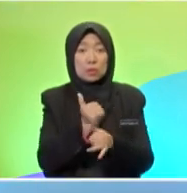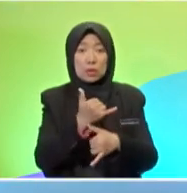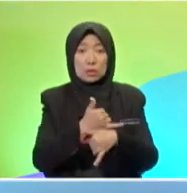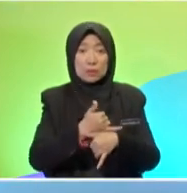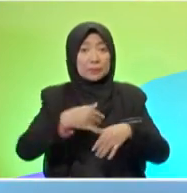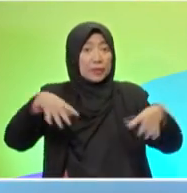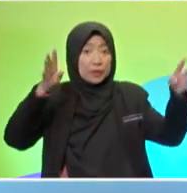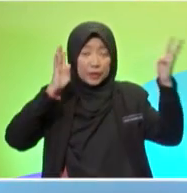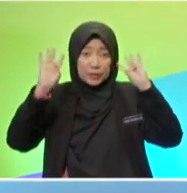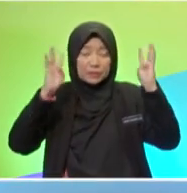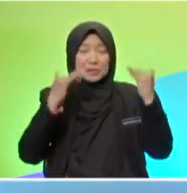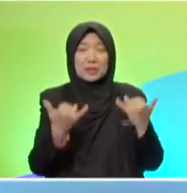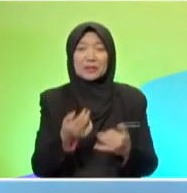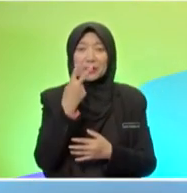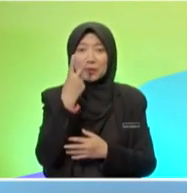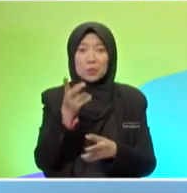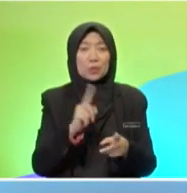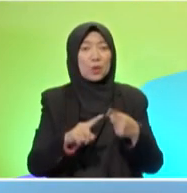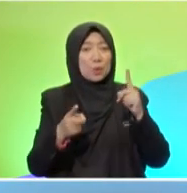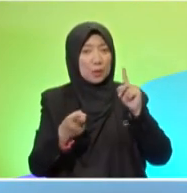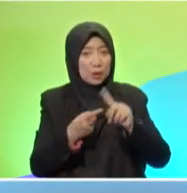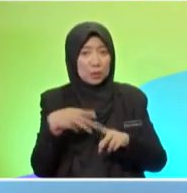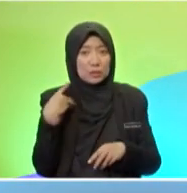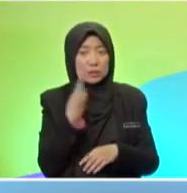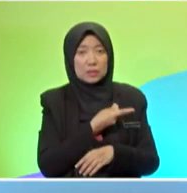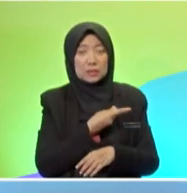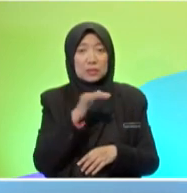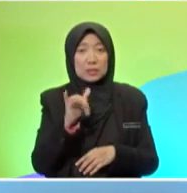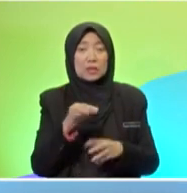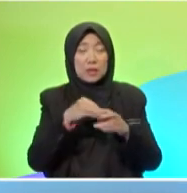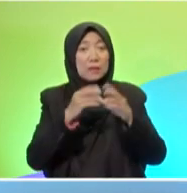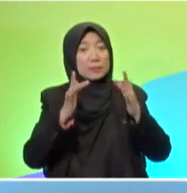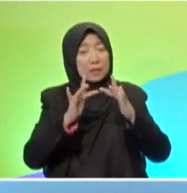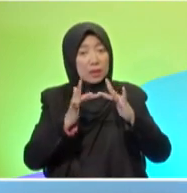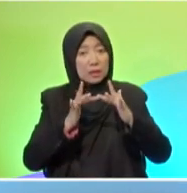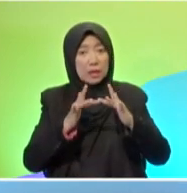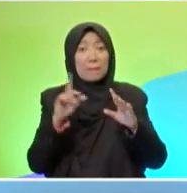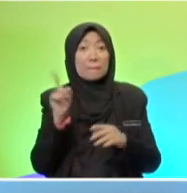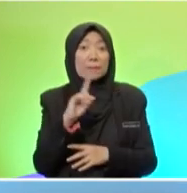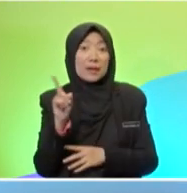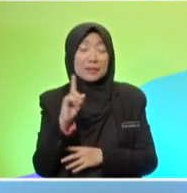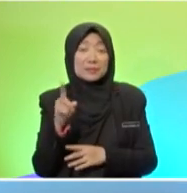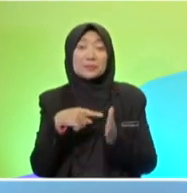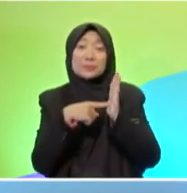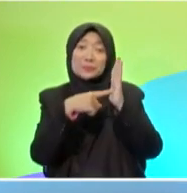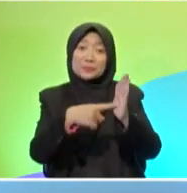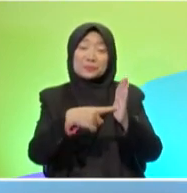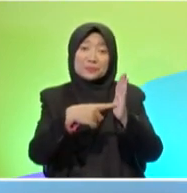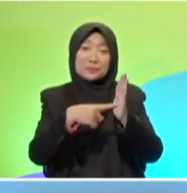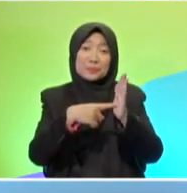kita tengok melihat kawan-kawan saya ini murid-murid di dalam kalian mana anda punya karya kreatif kemudian kasih